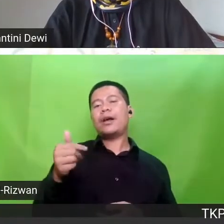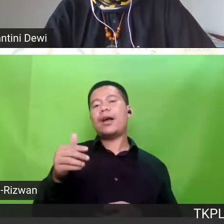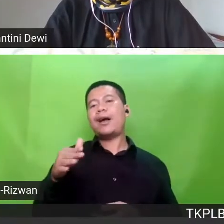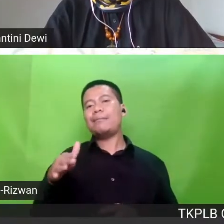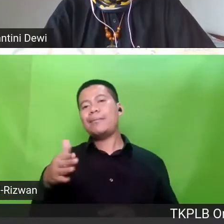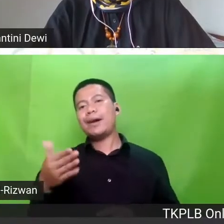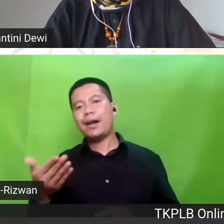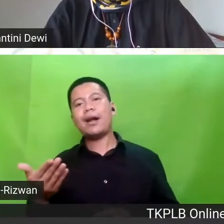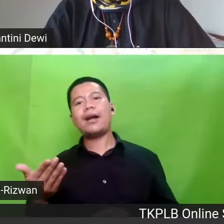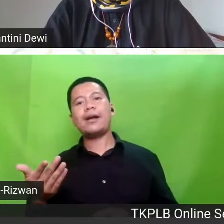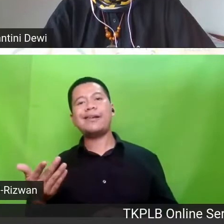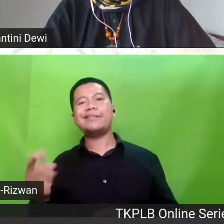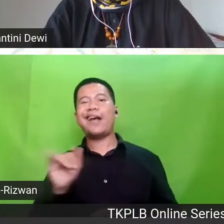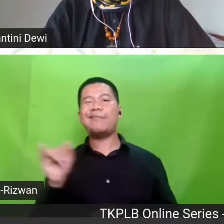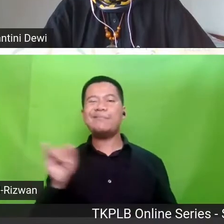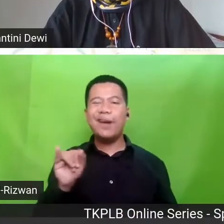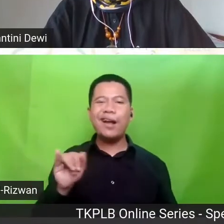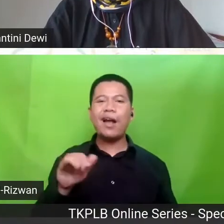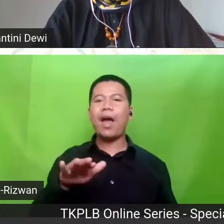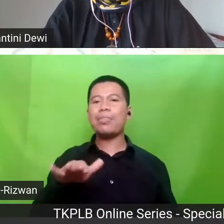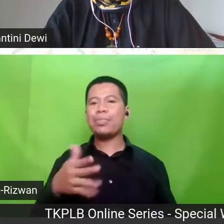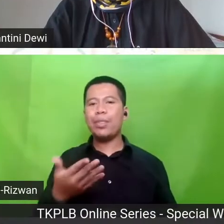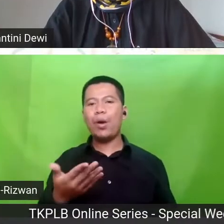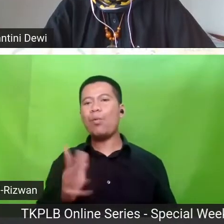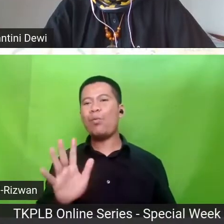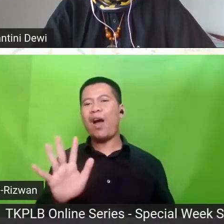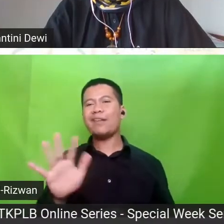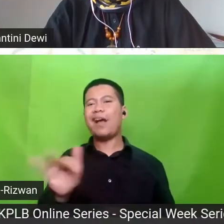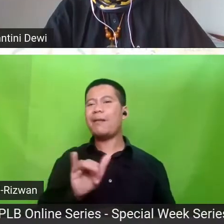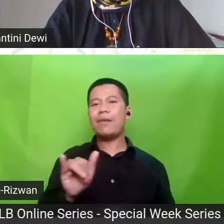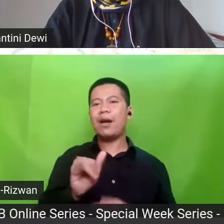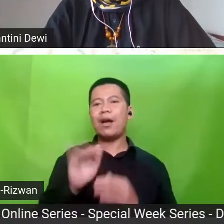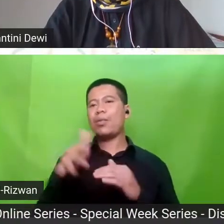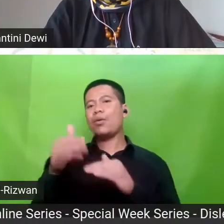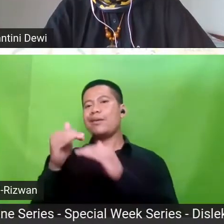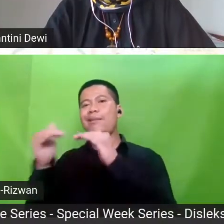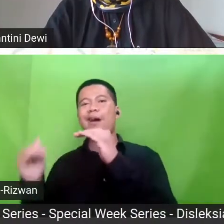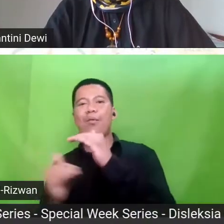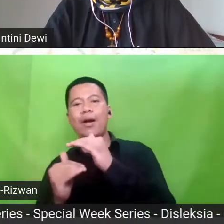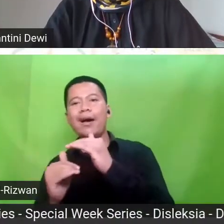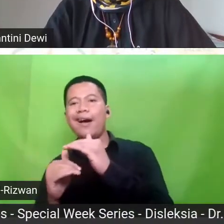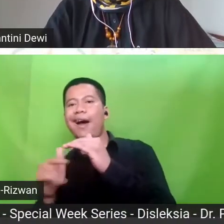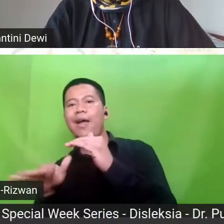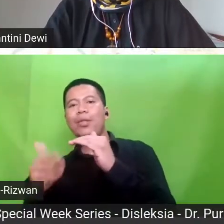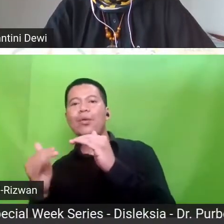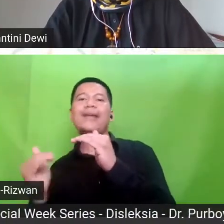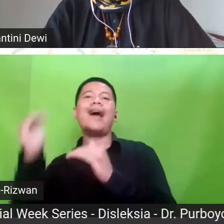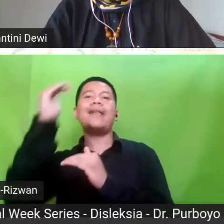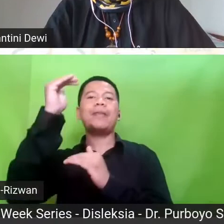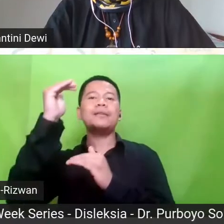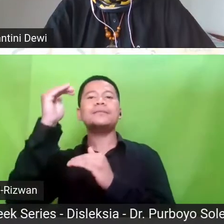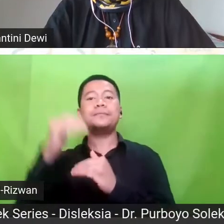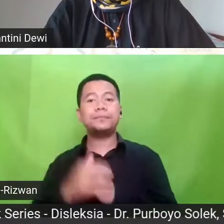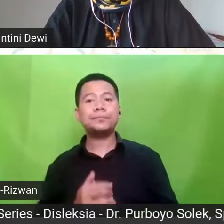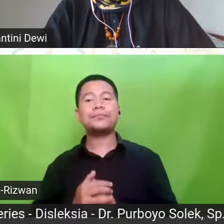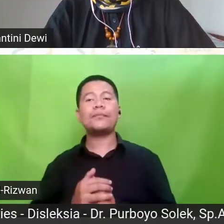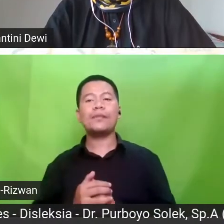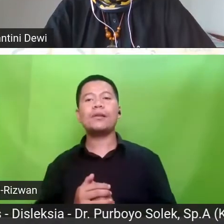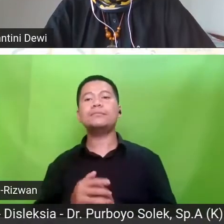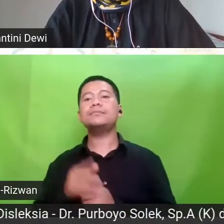sama atau di bawahnya. Atau bahkan di atasnya, mendahului. Nah itu bisa